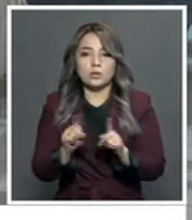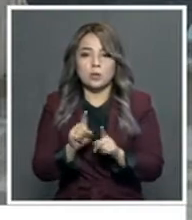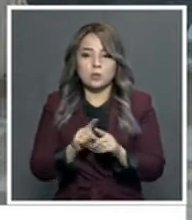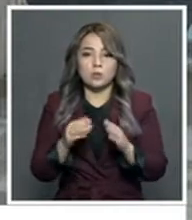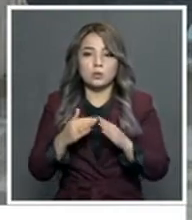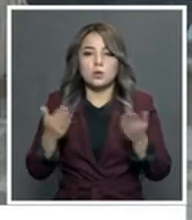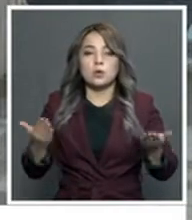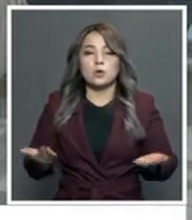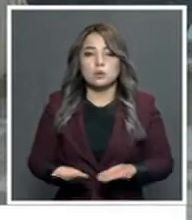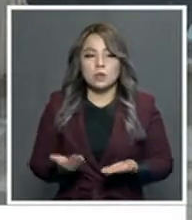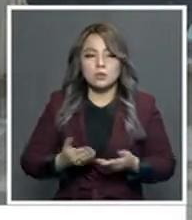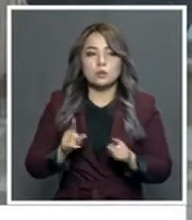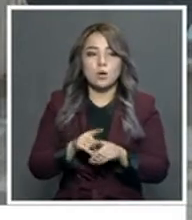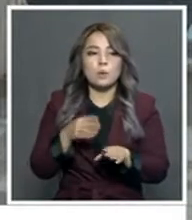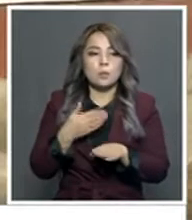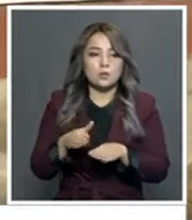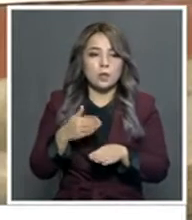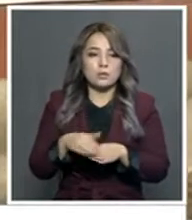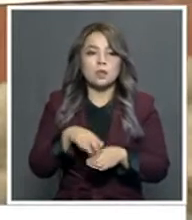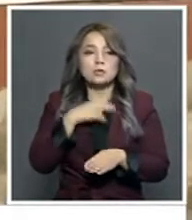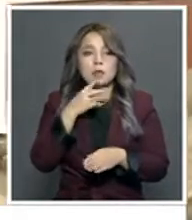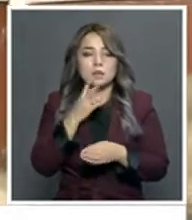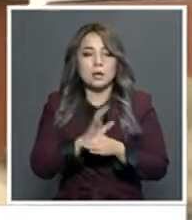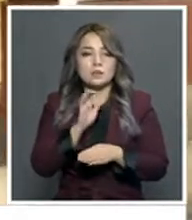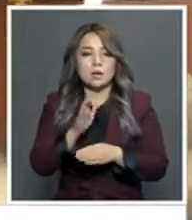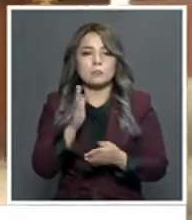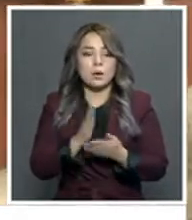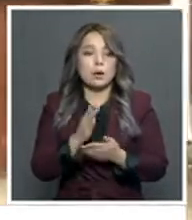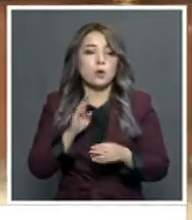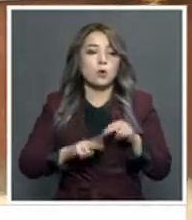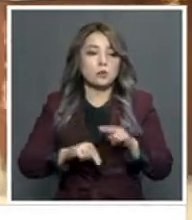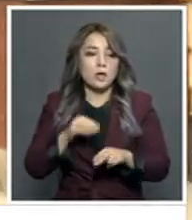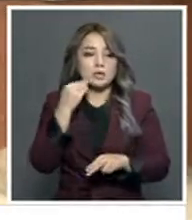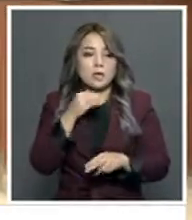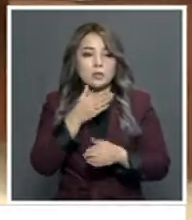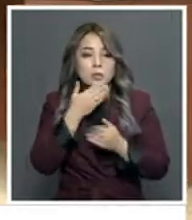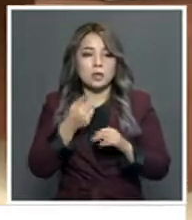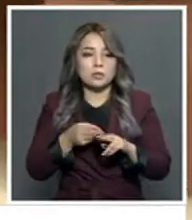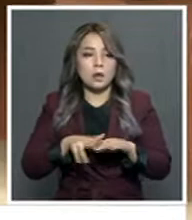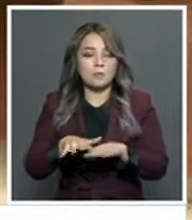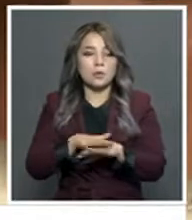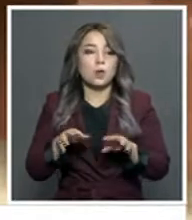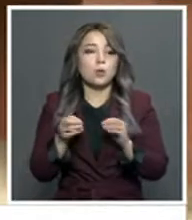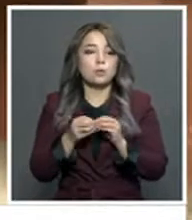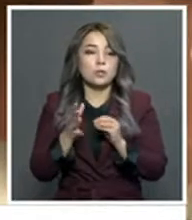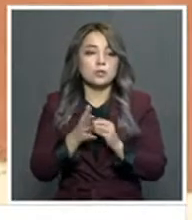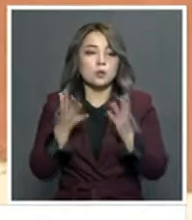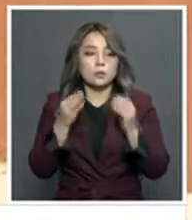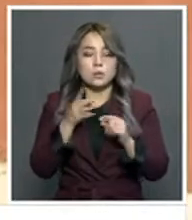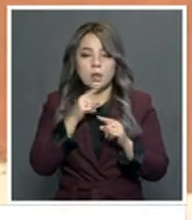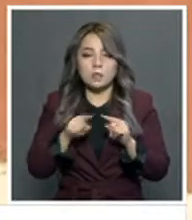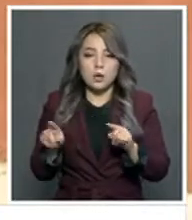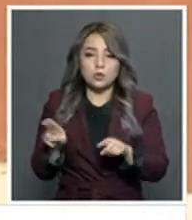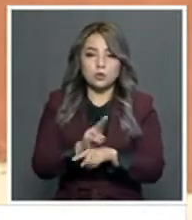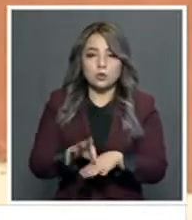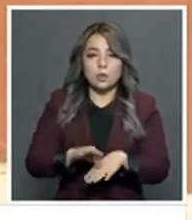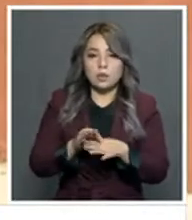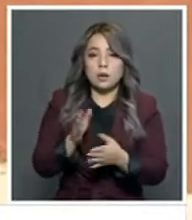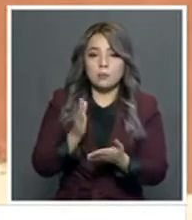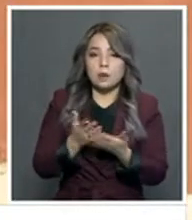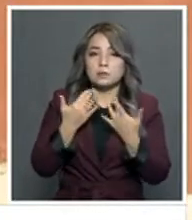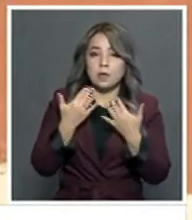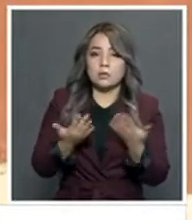үй қатынастары бөліміне жіберілді. Ал құрылыстың сапасыздығы анықталса, мердігер оны 15 күн ішінде жөндеуге міндеттеледі. Ол